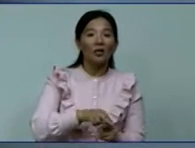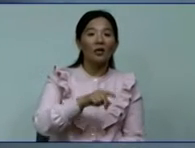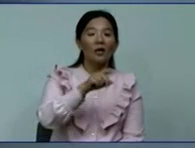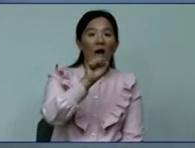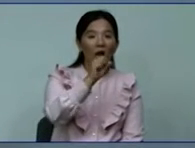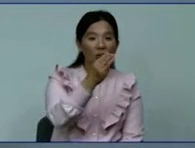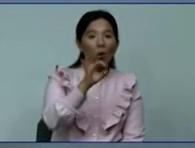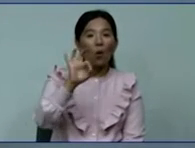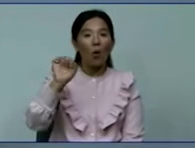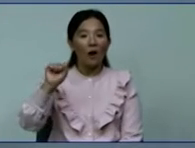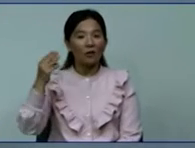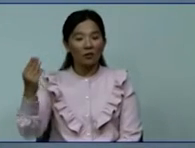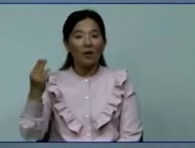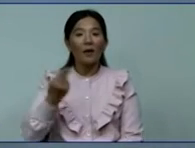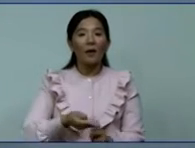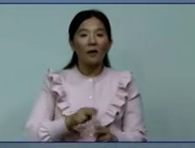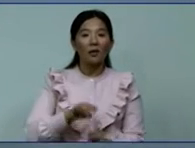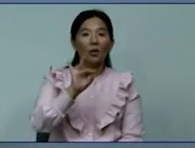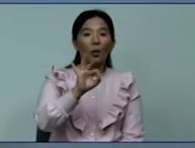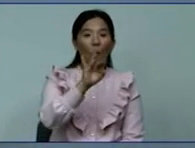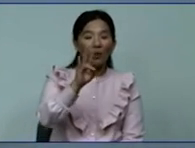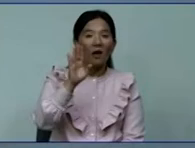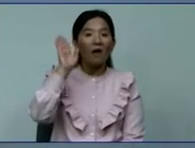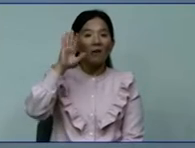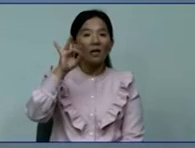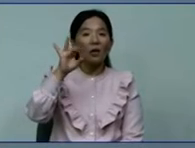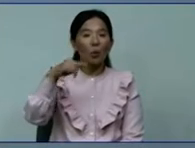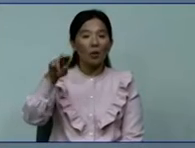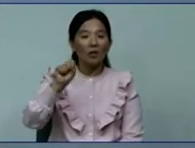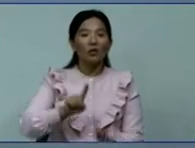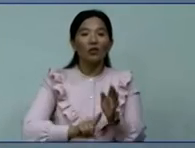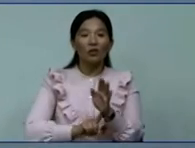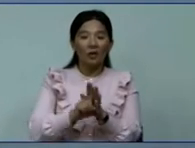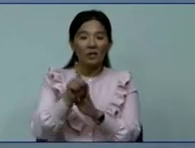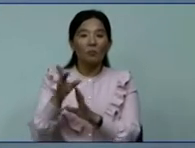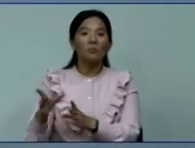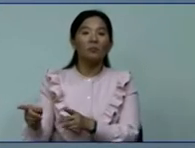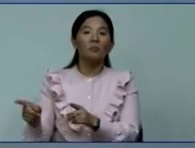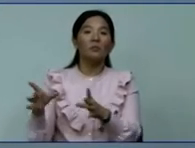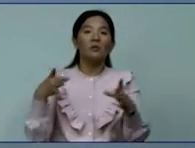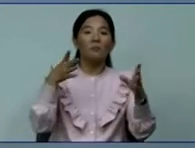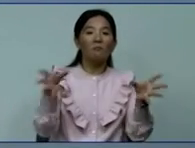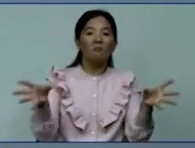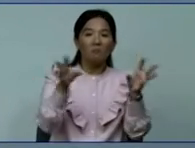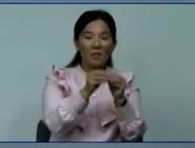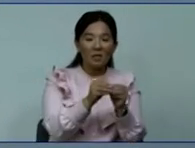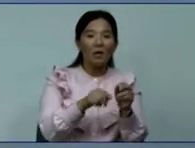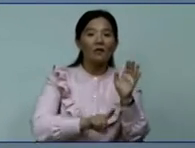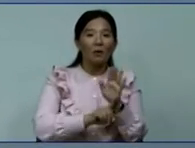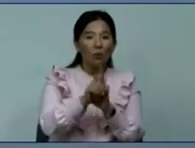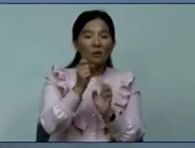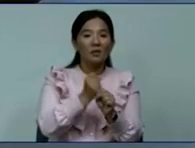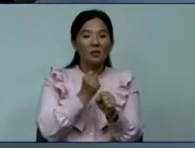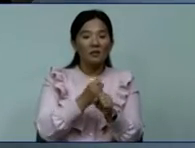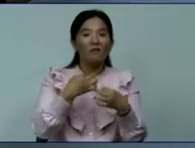H-OH, ион водорода начинает присоединяться с одним из электронов, свободных у